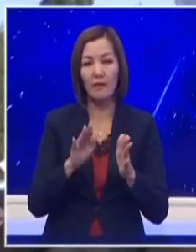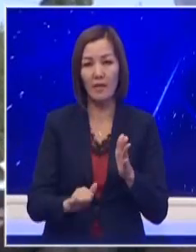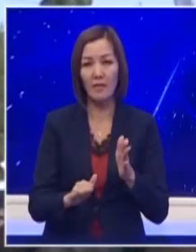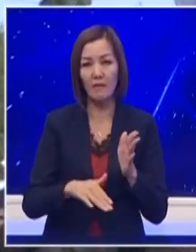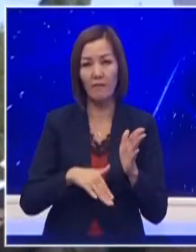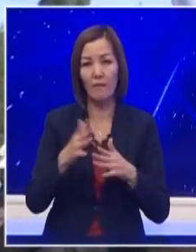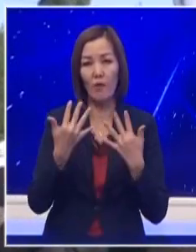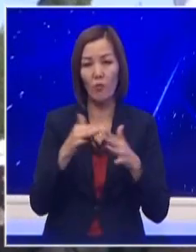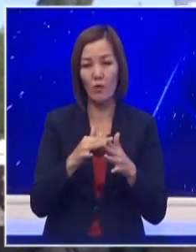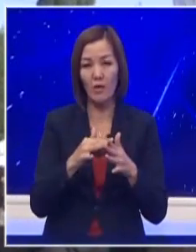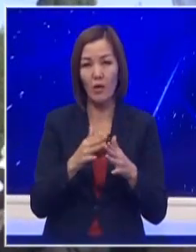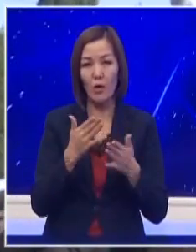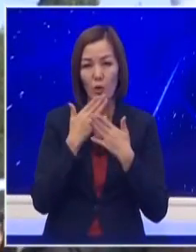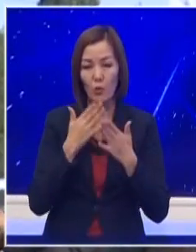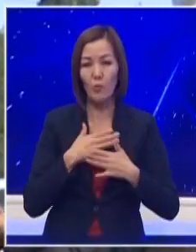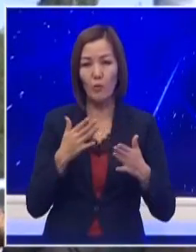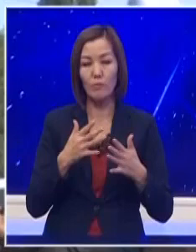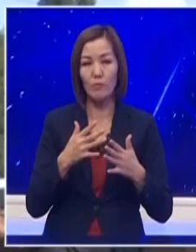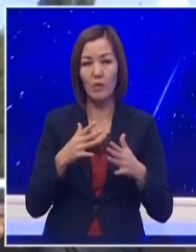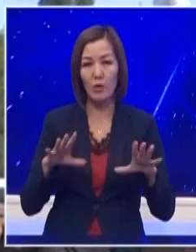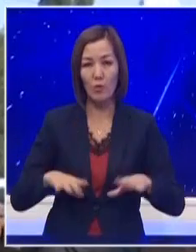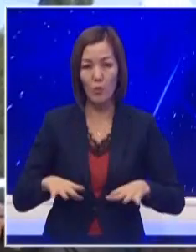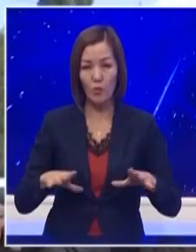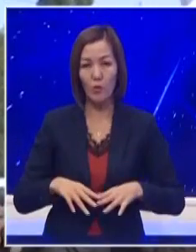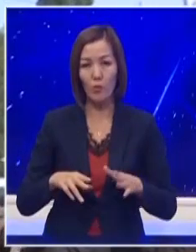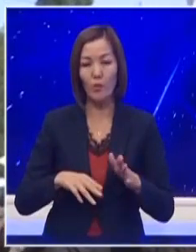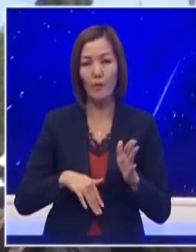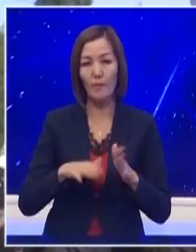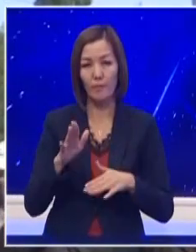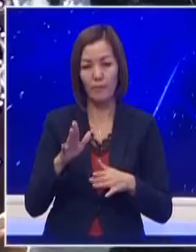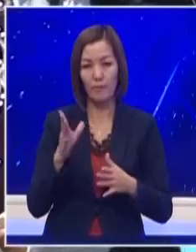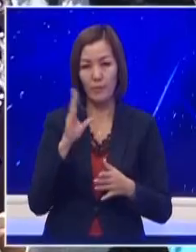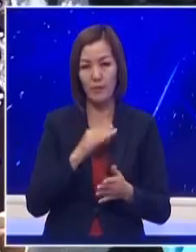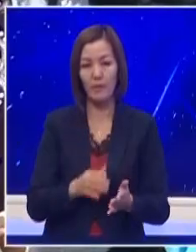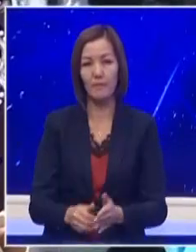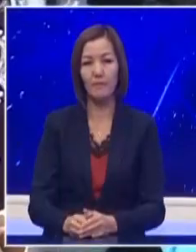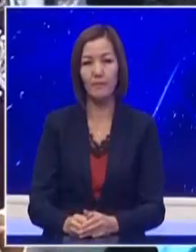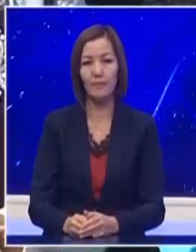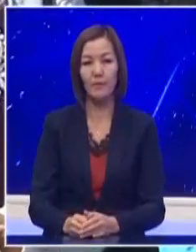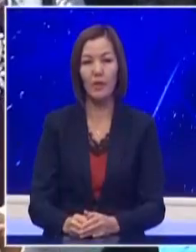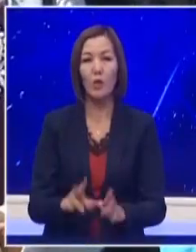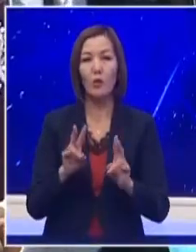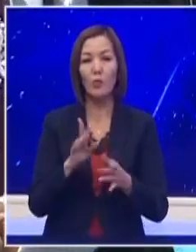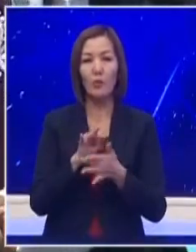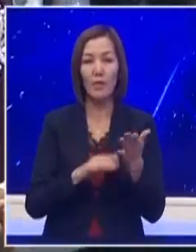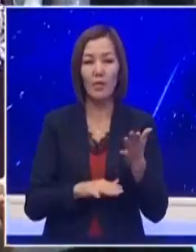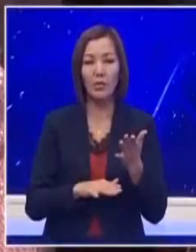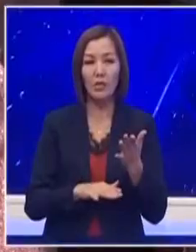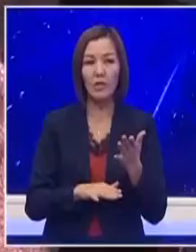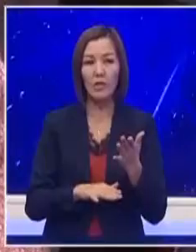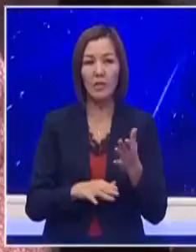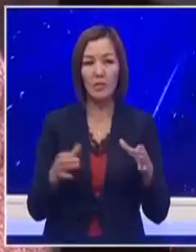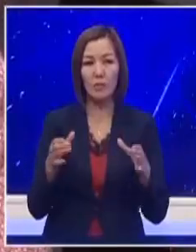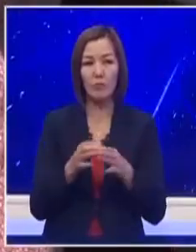росли в ауле очень любим животных поэтому привыкать не пришлось на продолжение настроенные сама